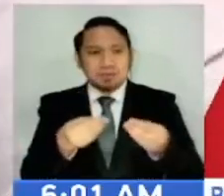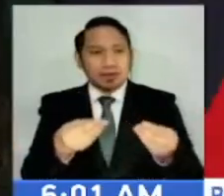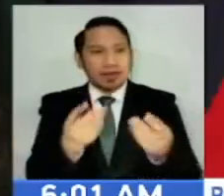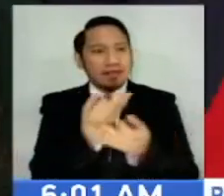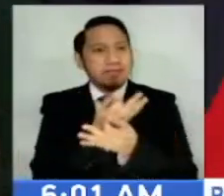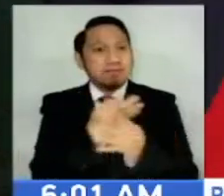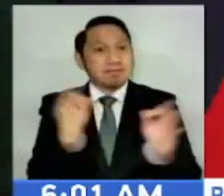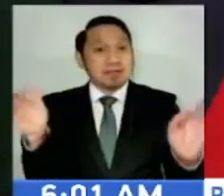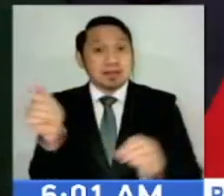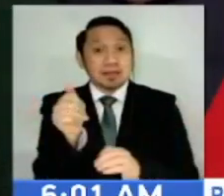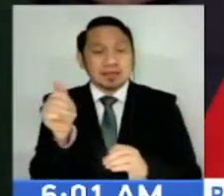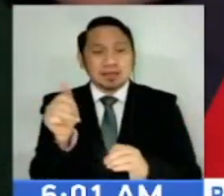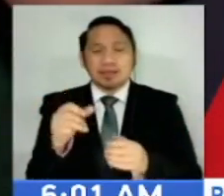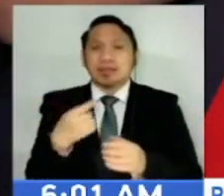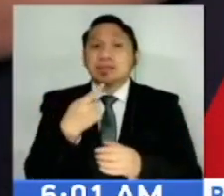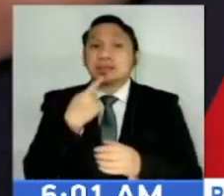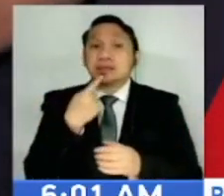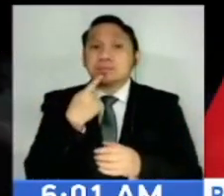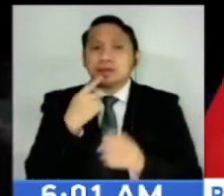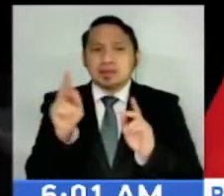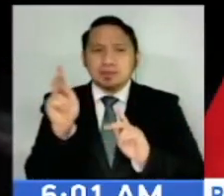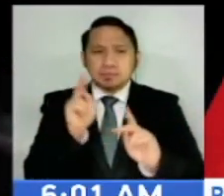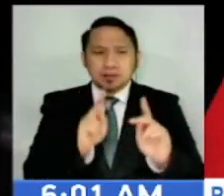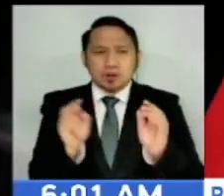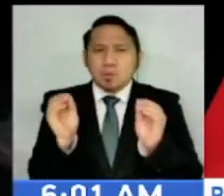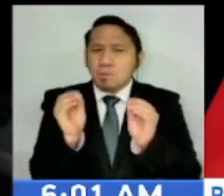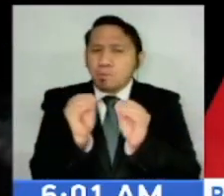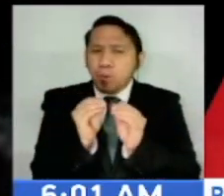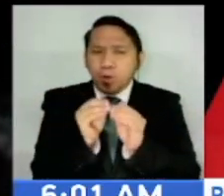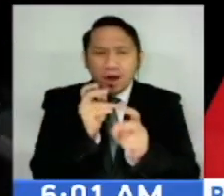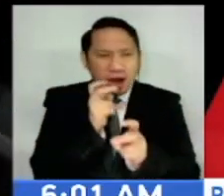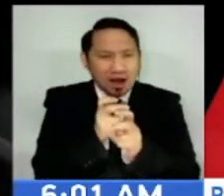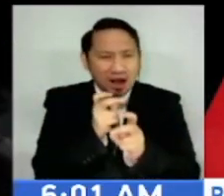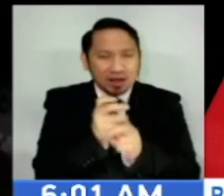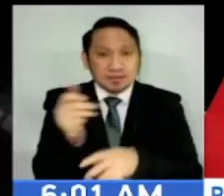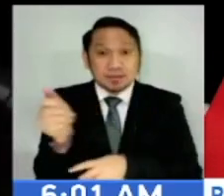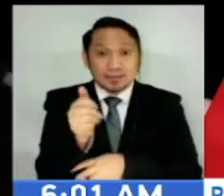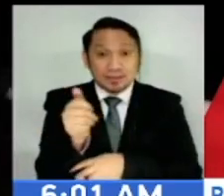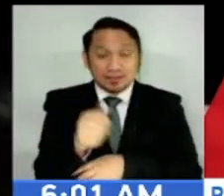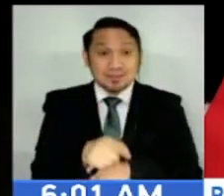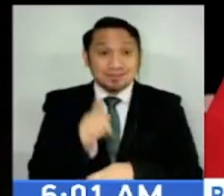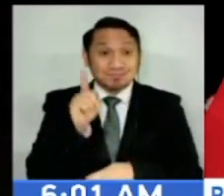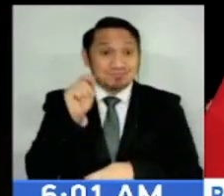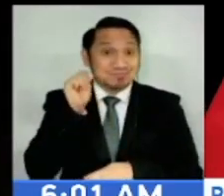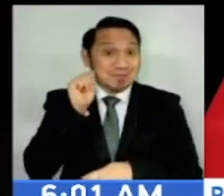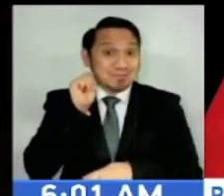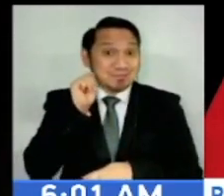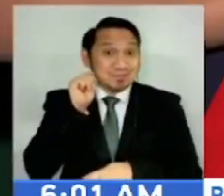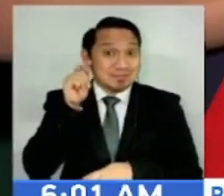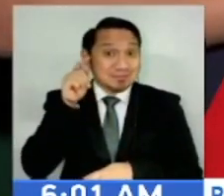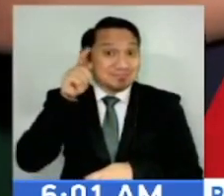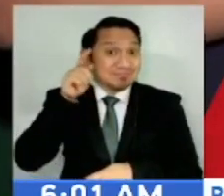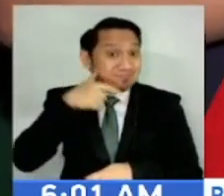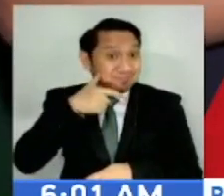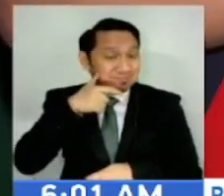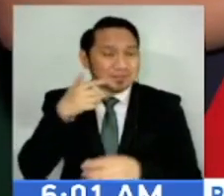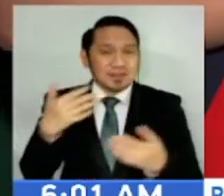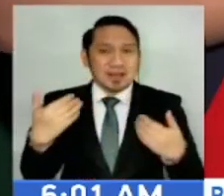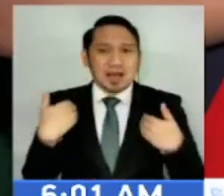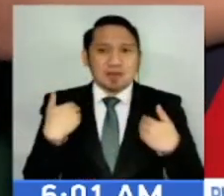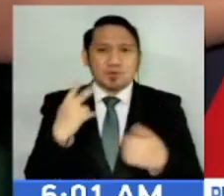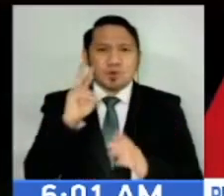pasahero, mas humirap daw ang biyahe ngayon. Ang call center agent na si JR, inaabot daw minsan ng 2 oras